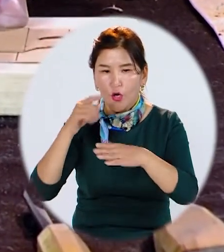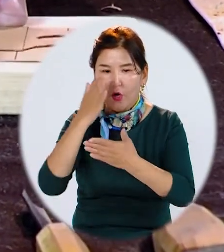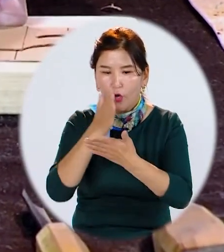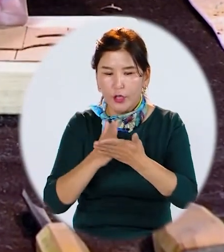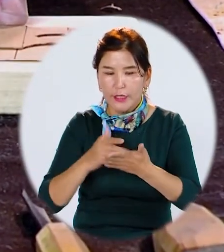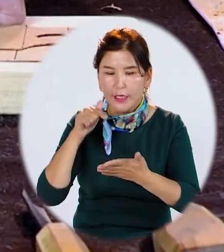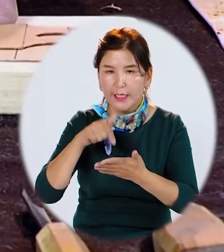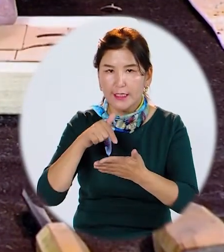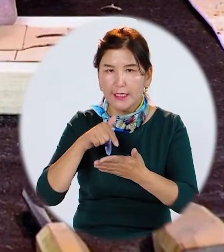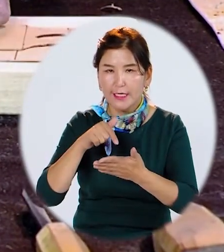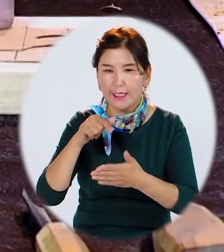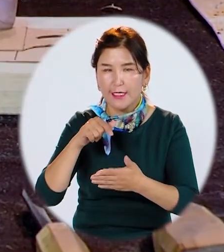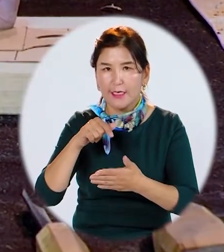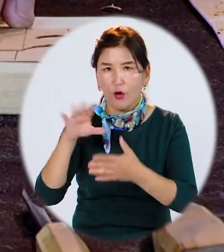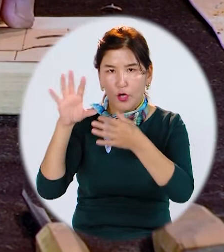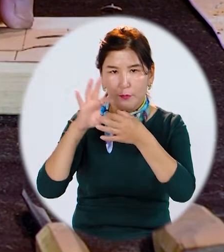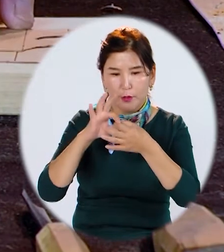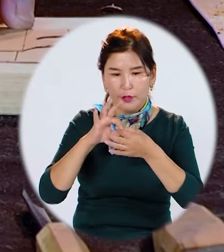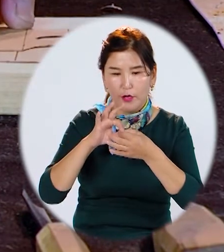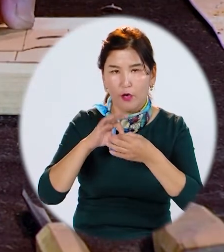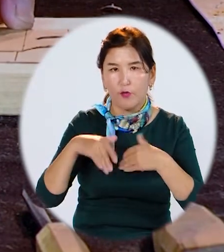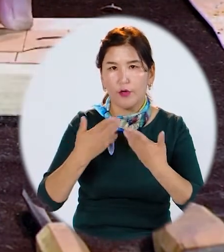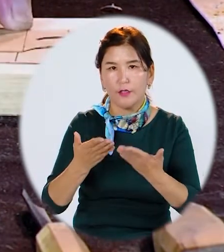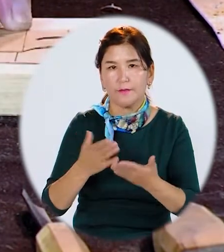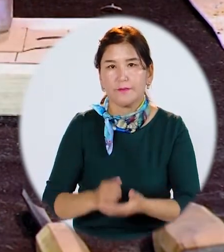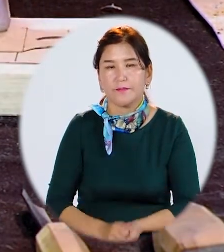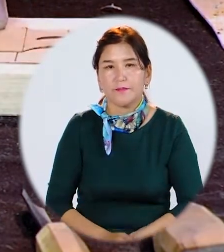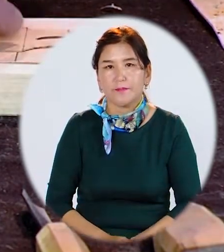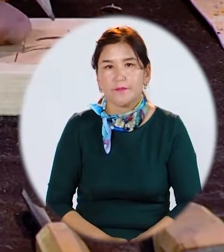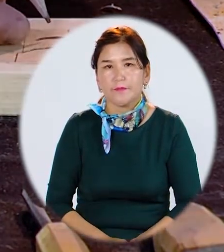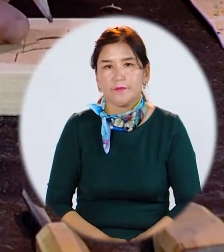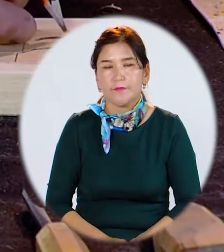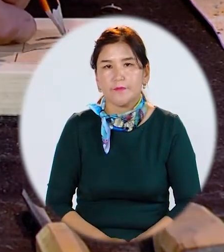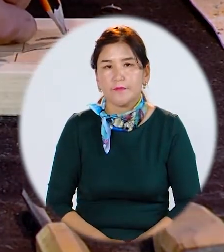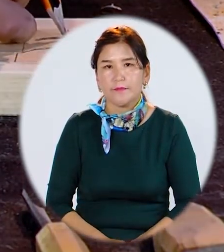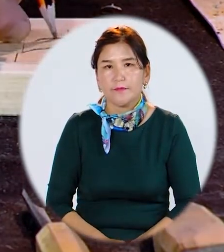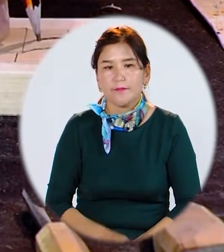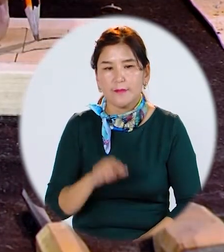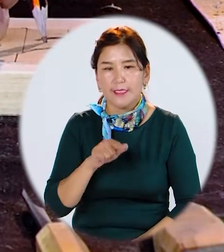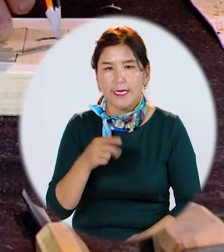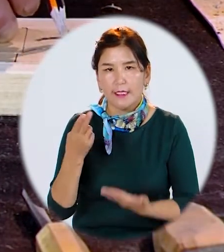холболтыг тавьж өгнө. За ингэлээ. За нэг зурна.